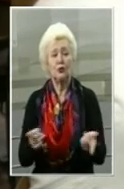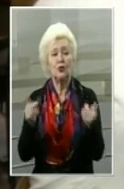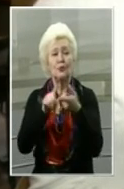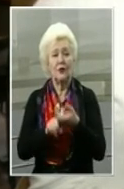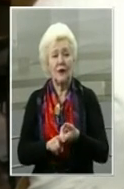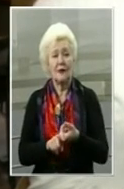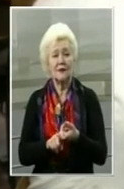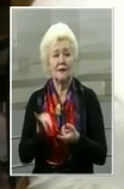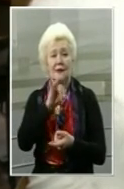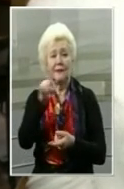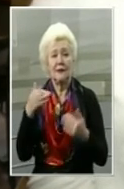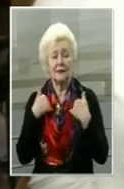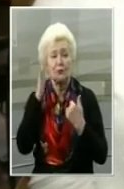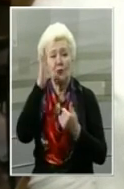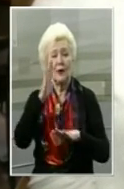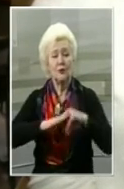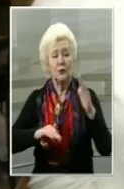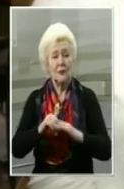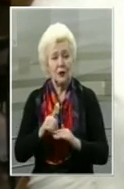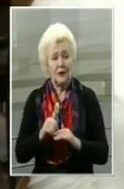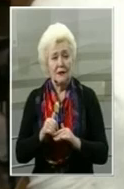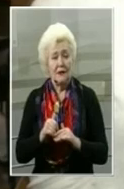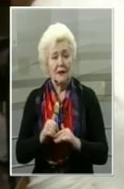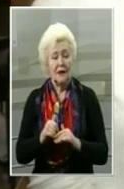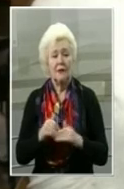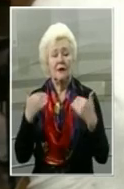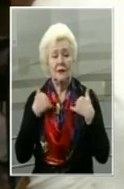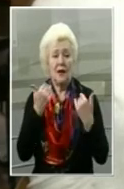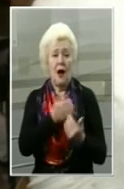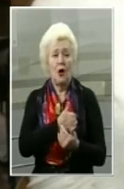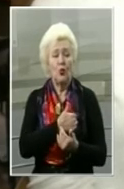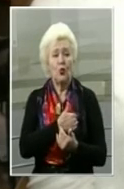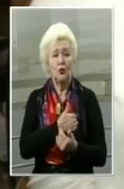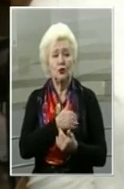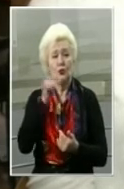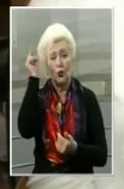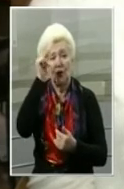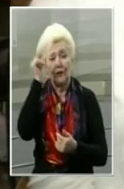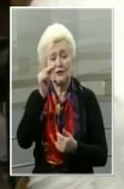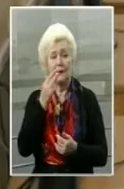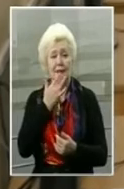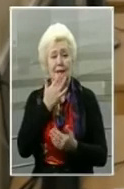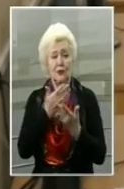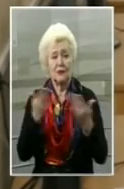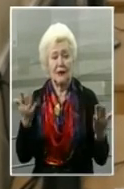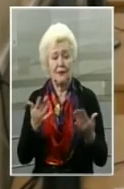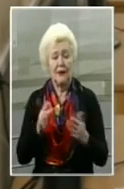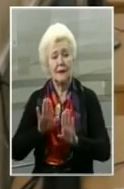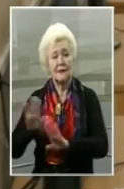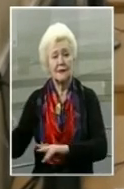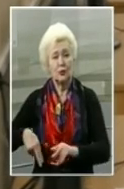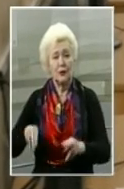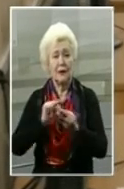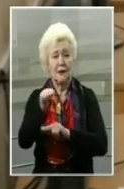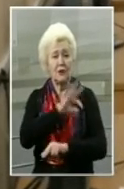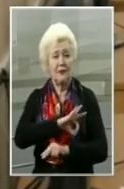пов'язані із моєю майбутньою професією. Я хочу вивчати іноземні мови. Заступниця директора з